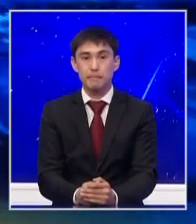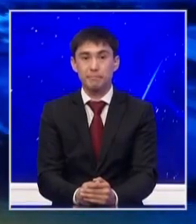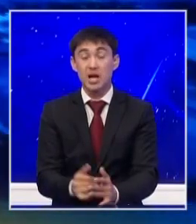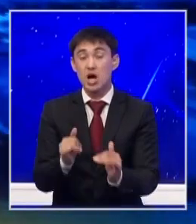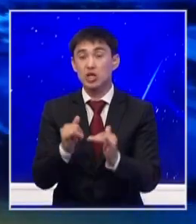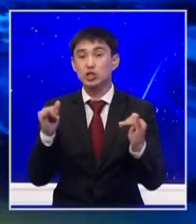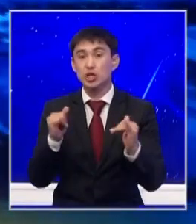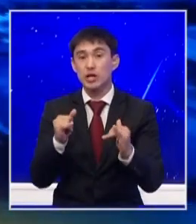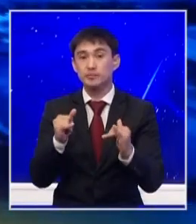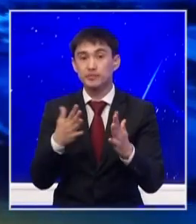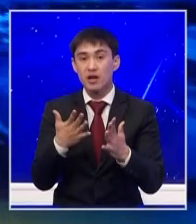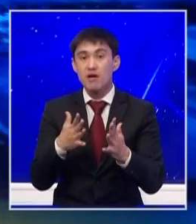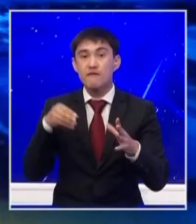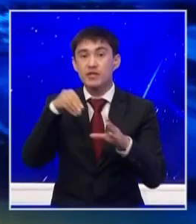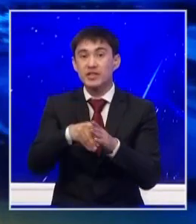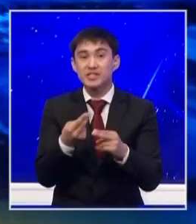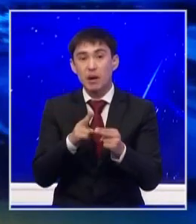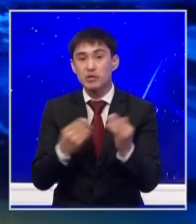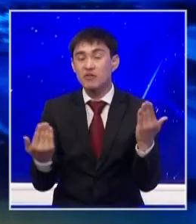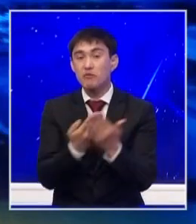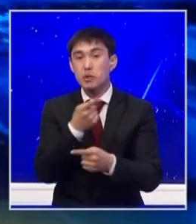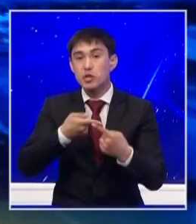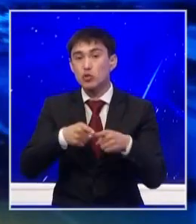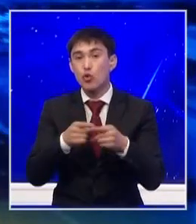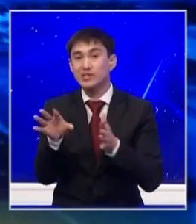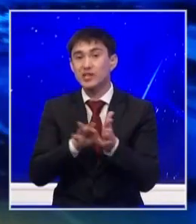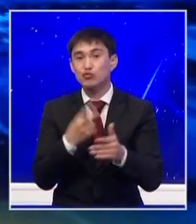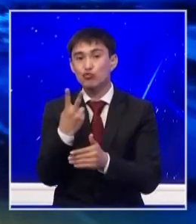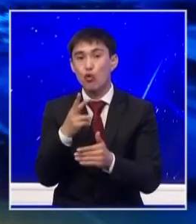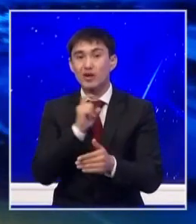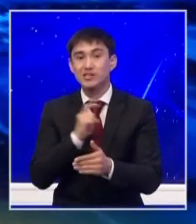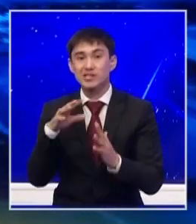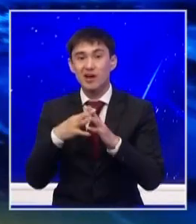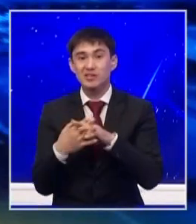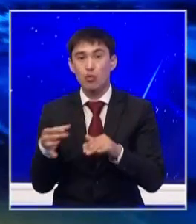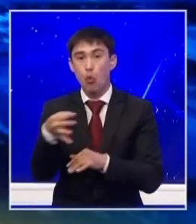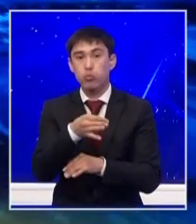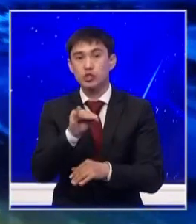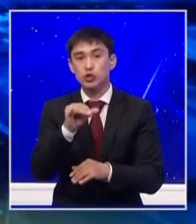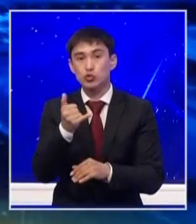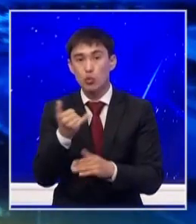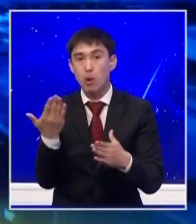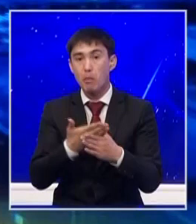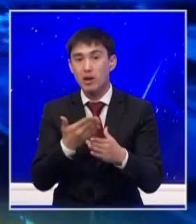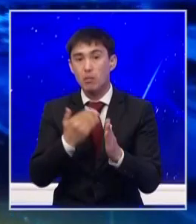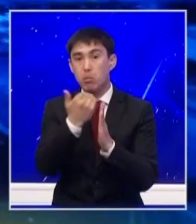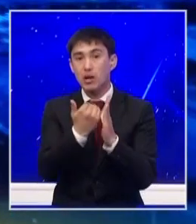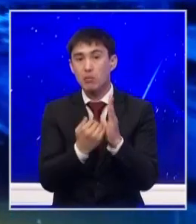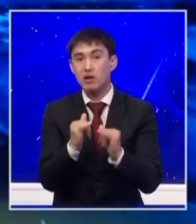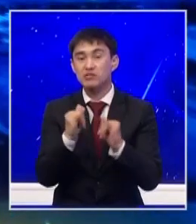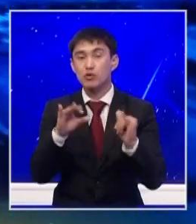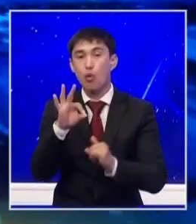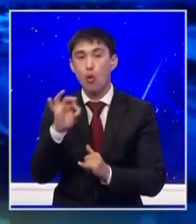расширяя горизонты внедрить самые современные технологии сразу в двух христианских хозяйствах области и Жетысу помогла программа